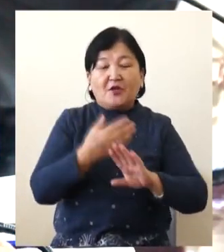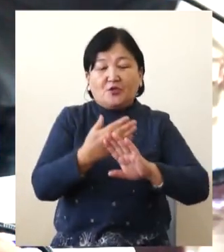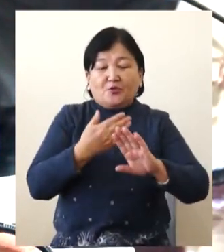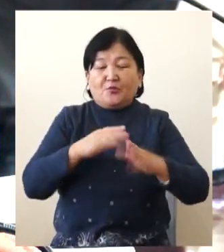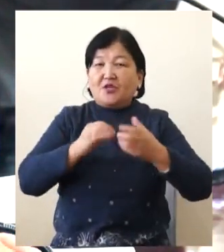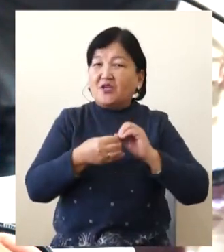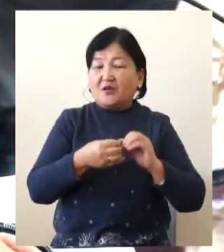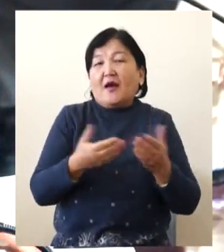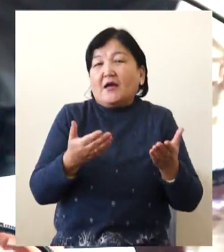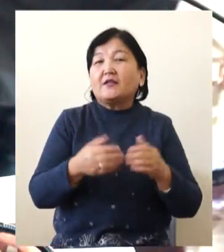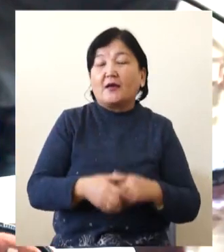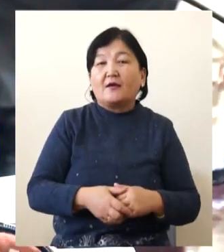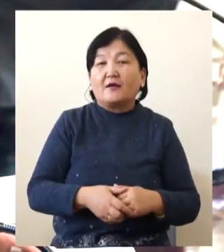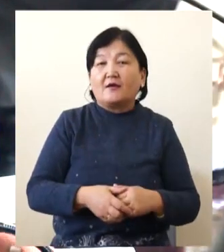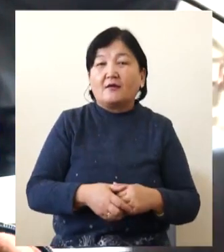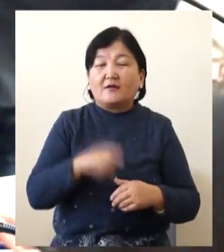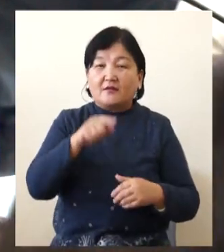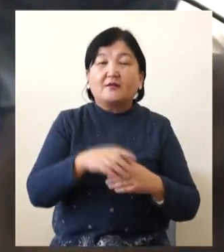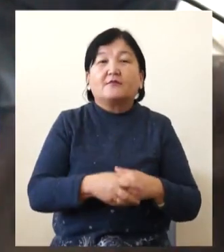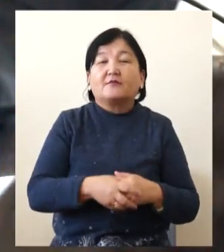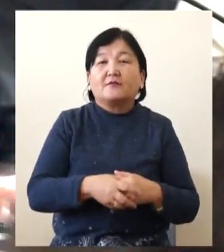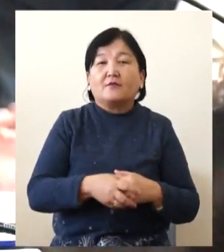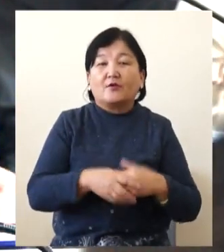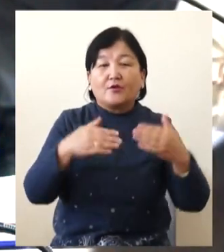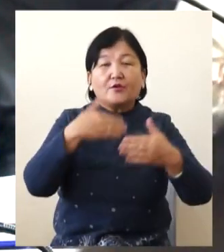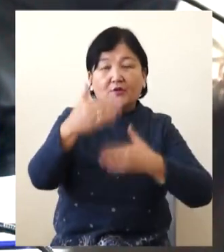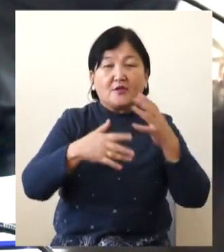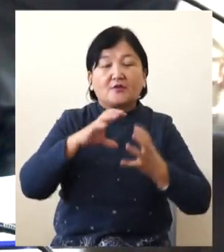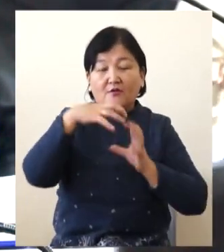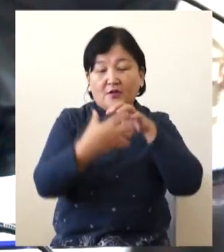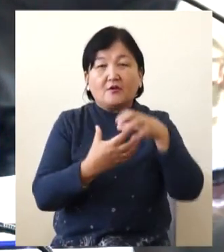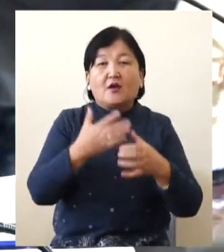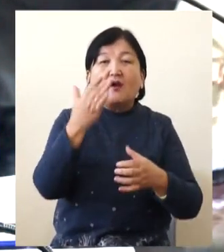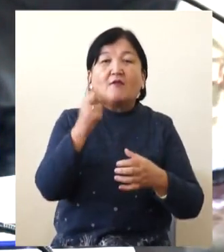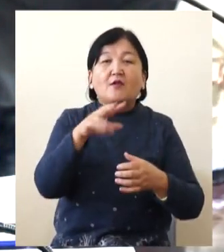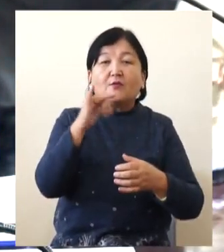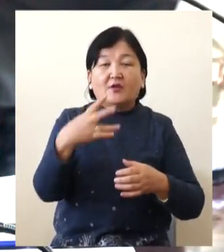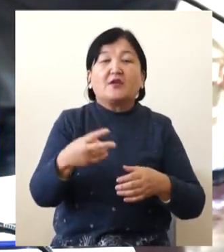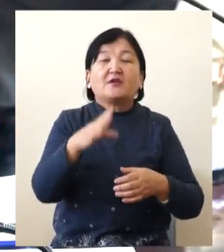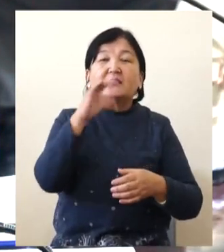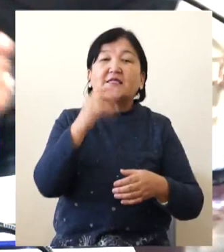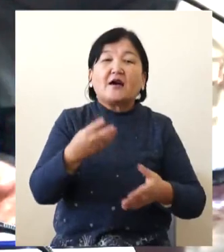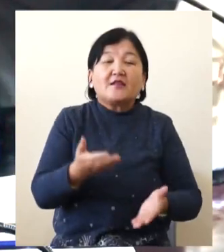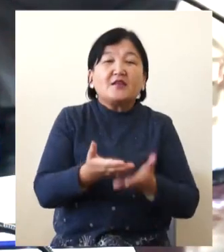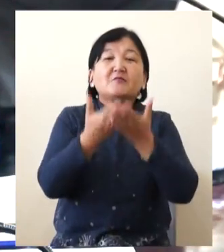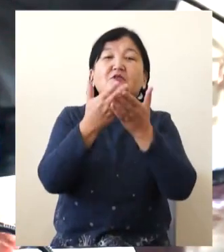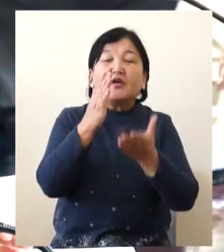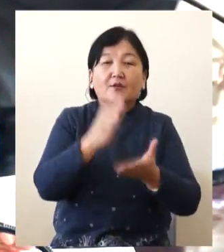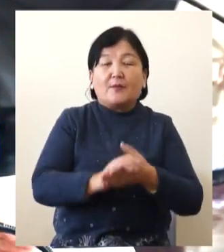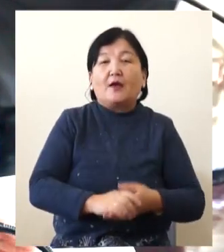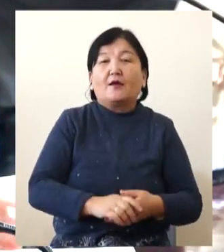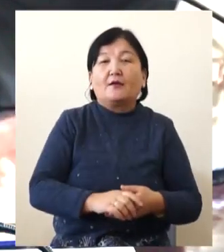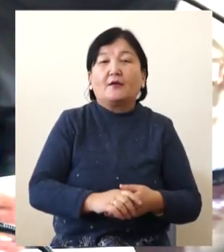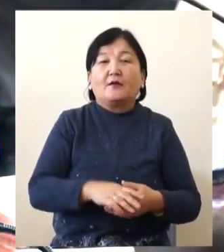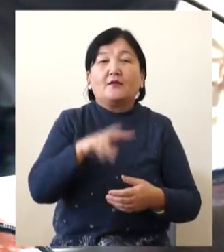үйлдэл. Тэгээд сенат нь өмнө хийх шаардсан шүү дээ. Цаг одоо олон улсын валютын санд дэмжээд байна. Нарттай